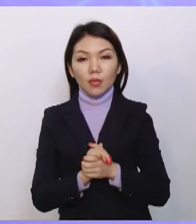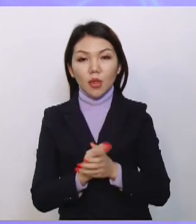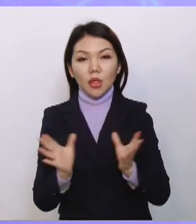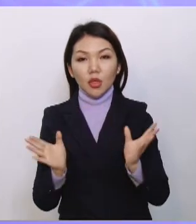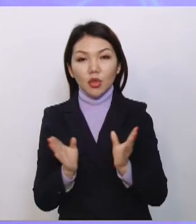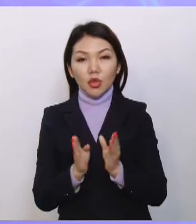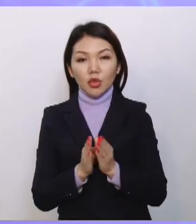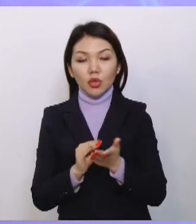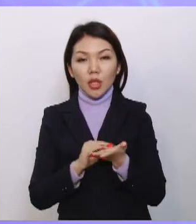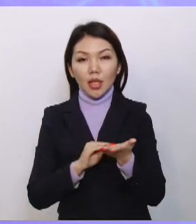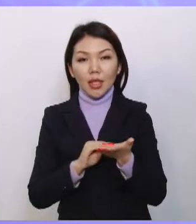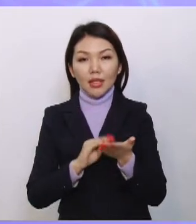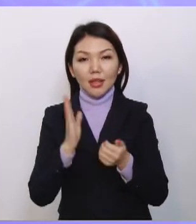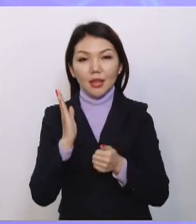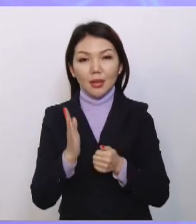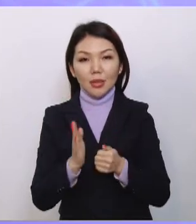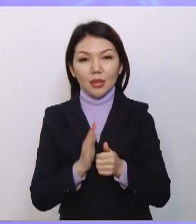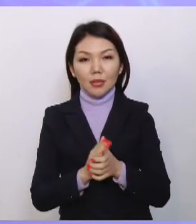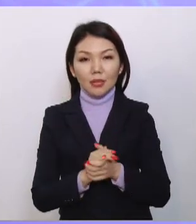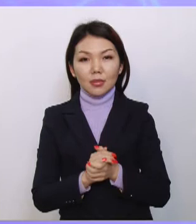Чогуу кайталайбыз.